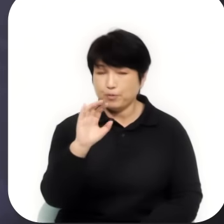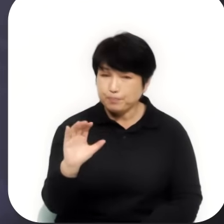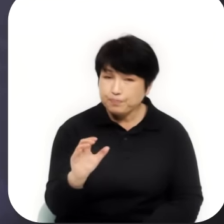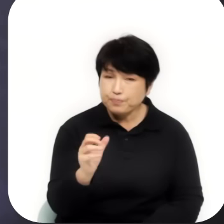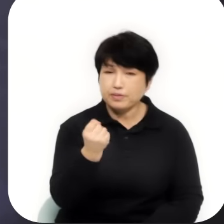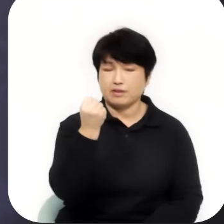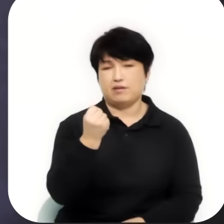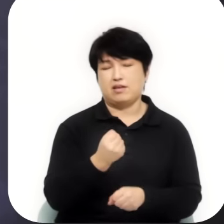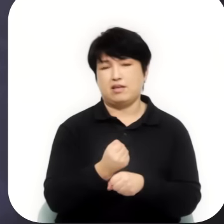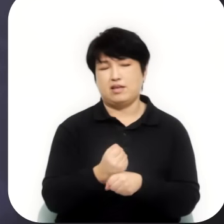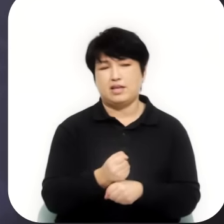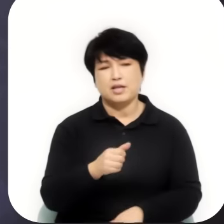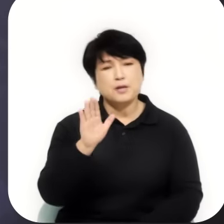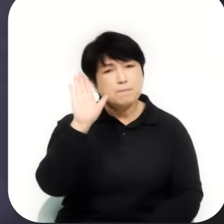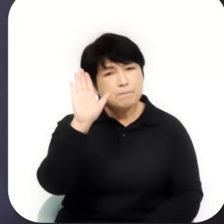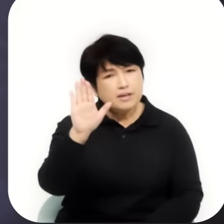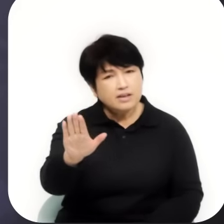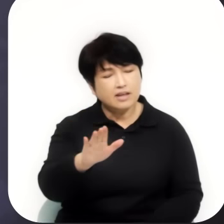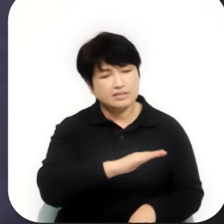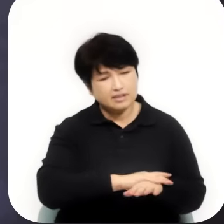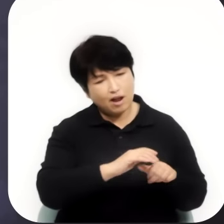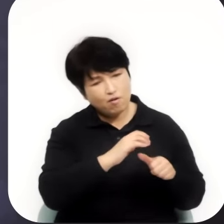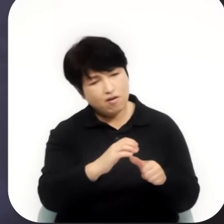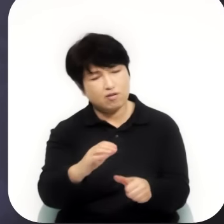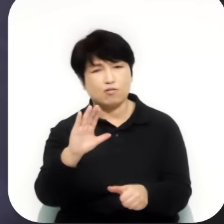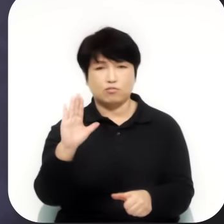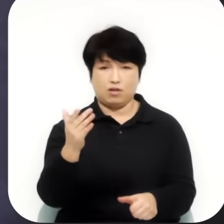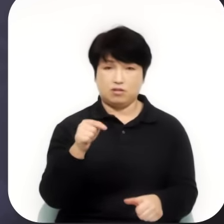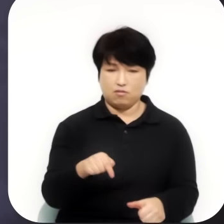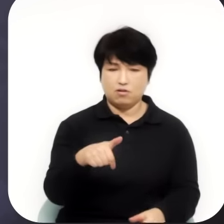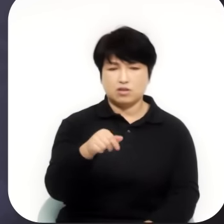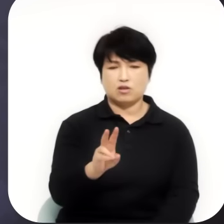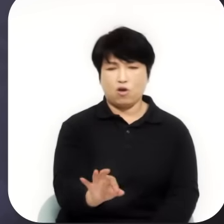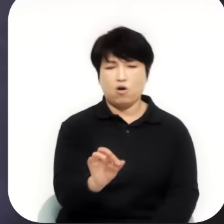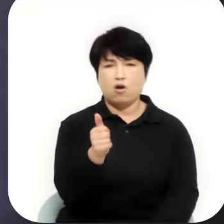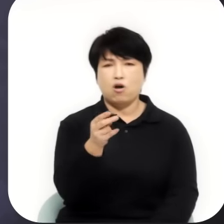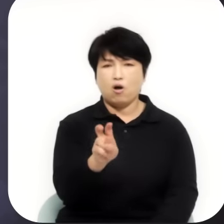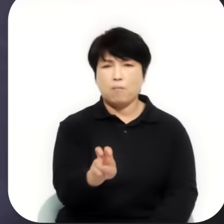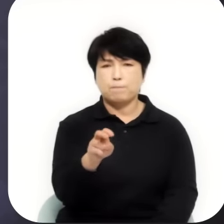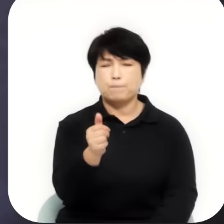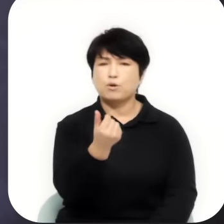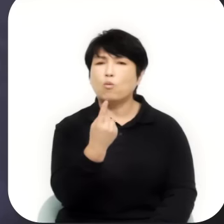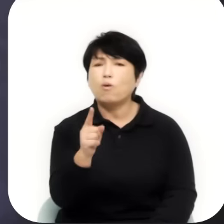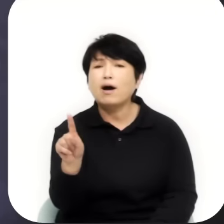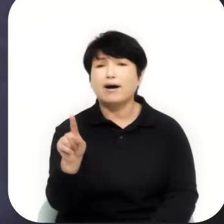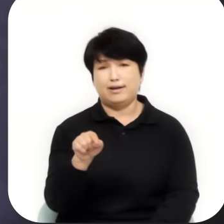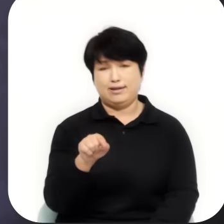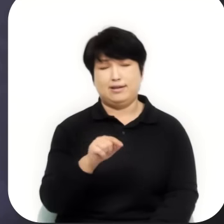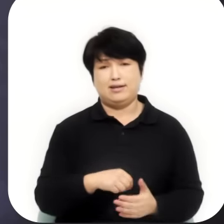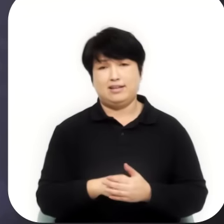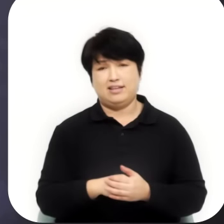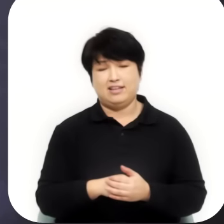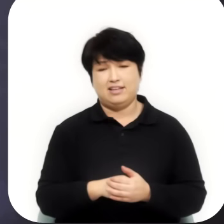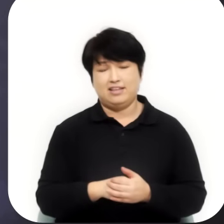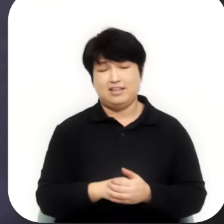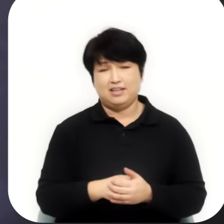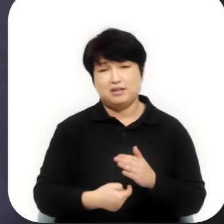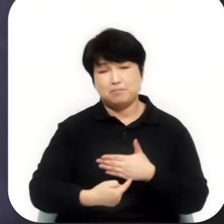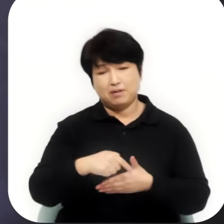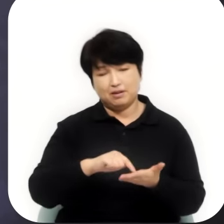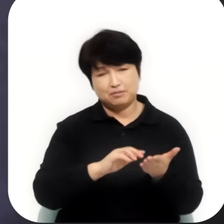미래의 삶에 그 경험이 오히려 유용하도록 하는 게 경험화거든요. 그런 쪽으로 한번